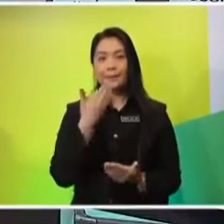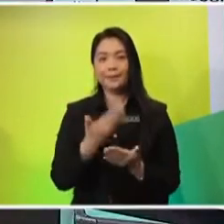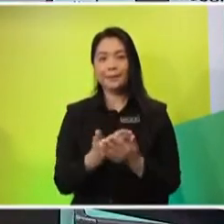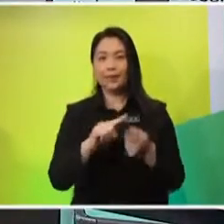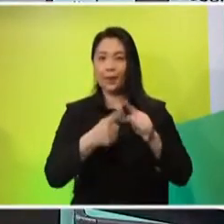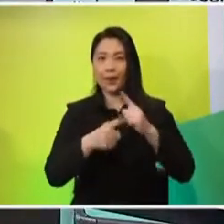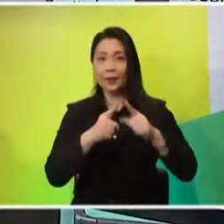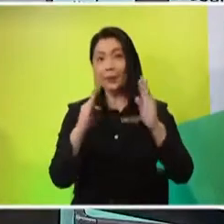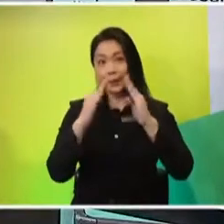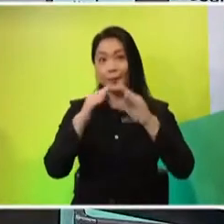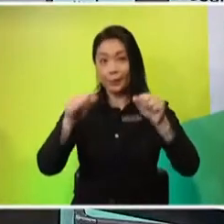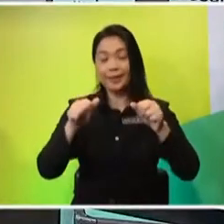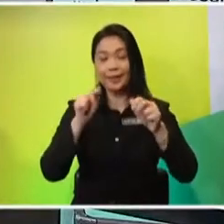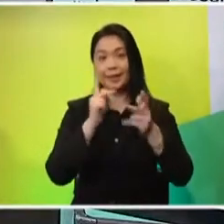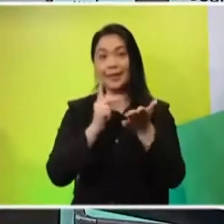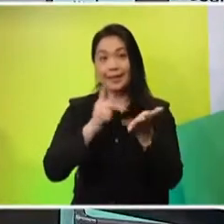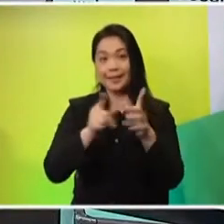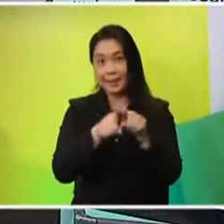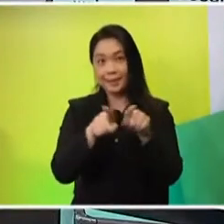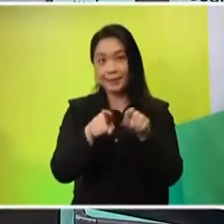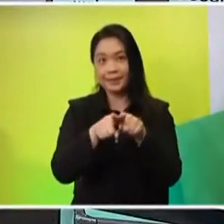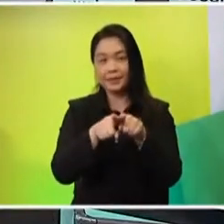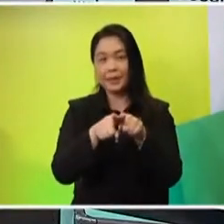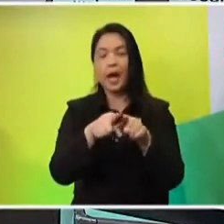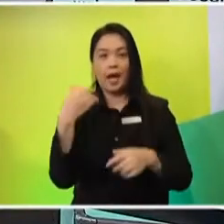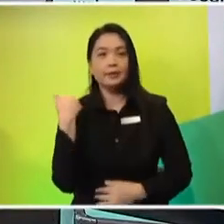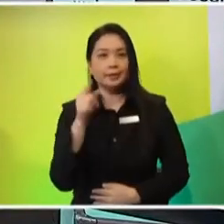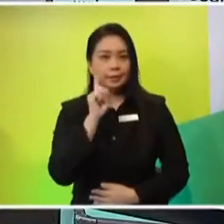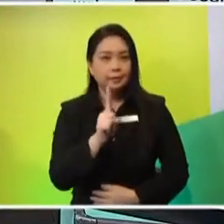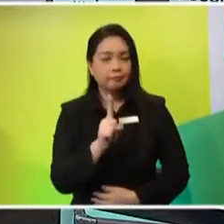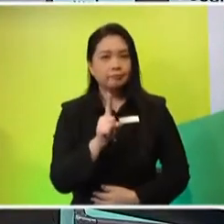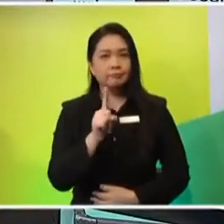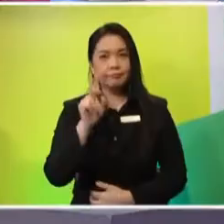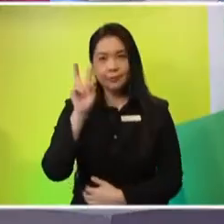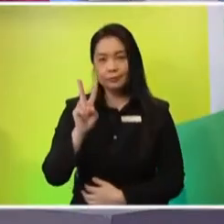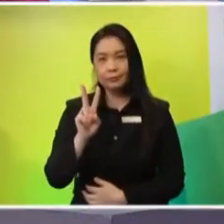kita kira sama-sama boleh. Bola ada berapa tu? Ada